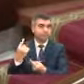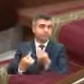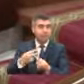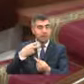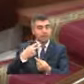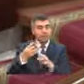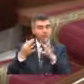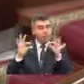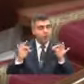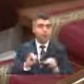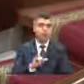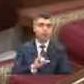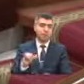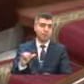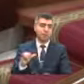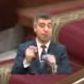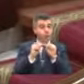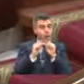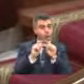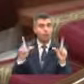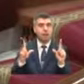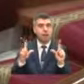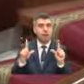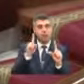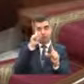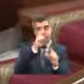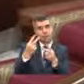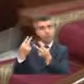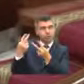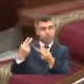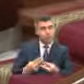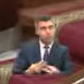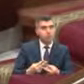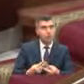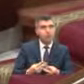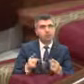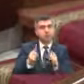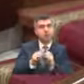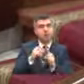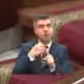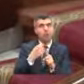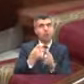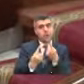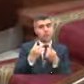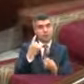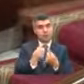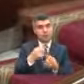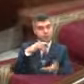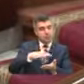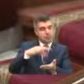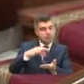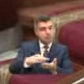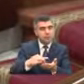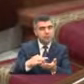باش نكونوا واضحين، اللي غادي نقدر ندير انه غادي نجي وغادي ان شاء الله بلي يكون عندي لا ملتيبليكاسيون ديال هادشي، غادي نغرس فين كان هذاك